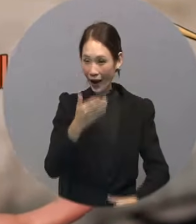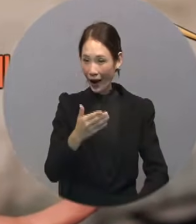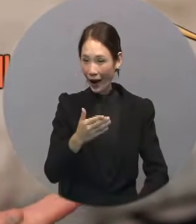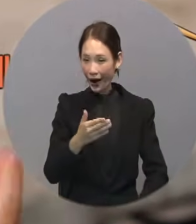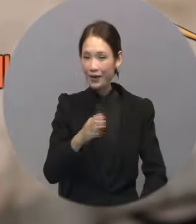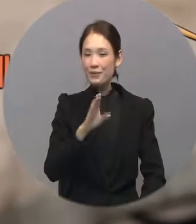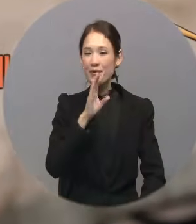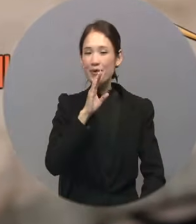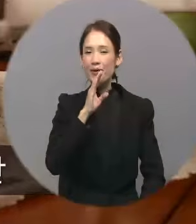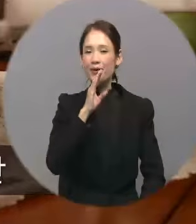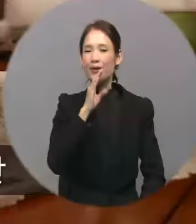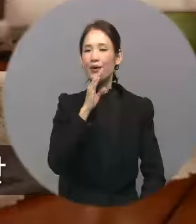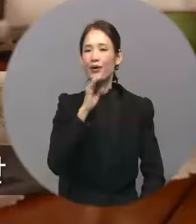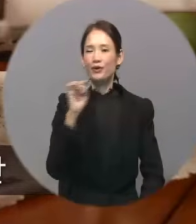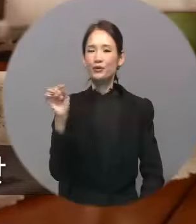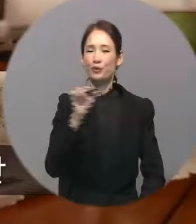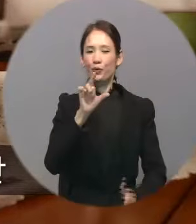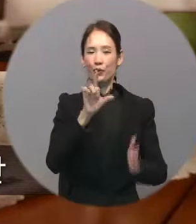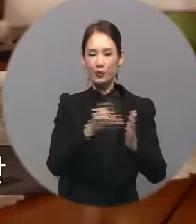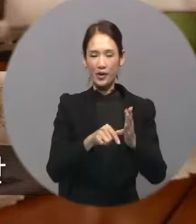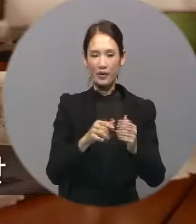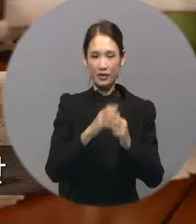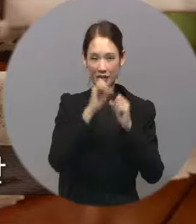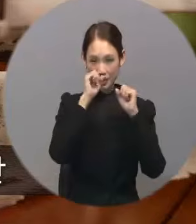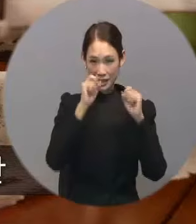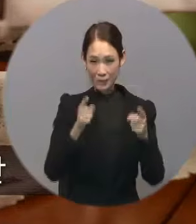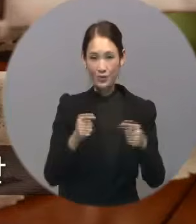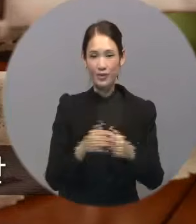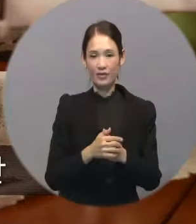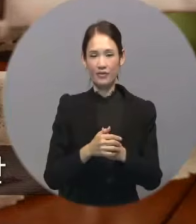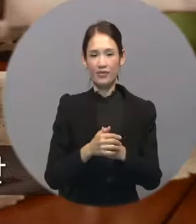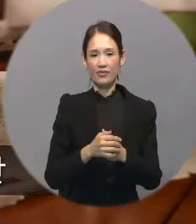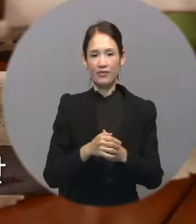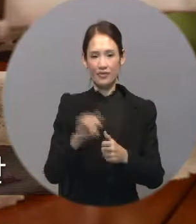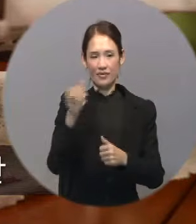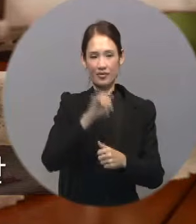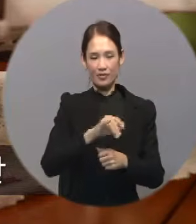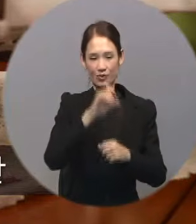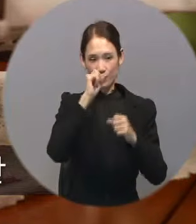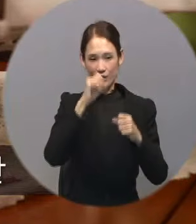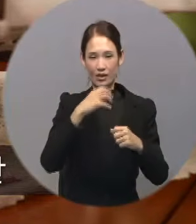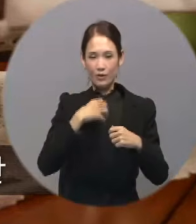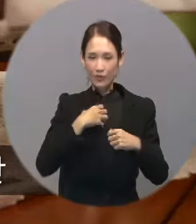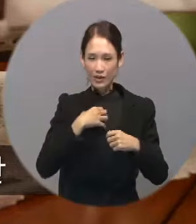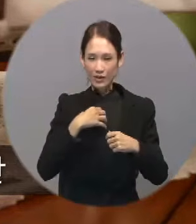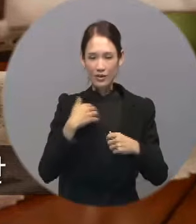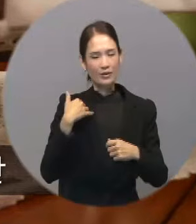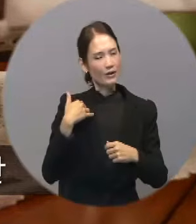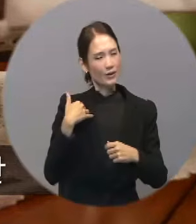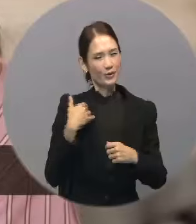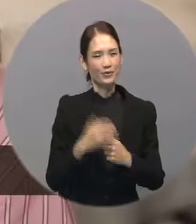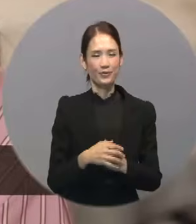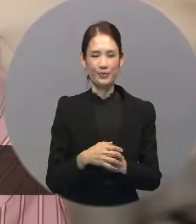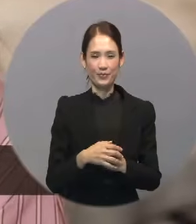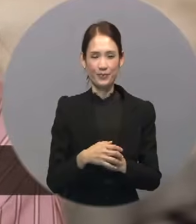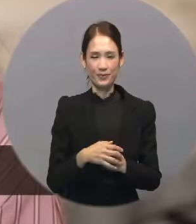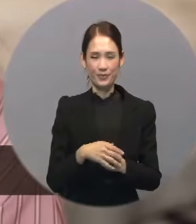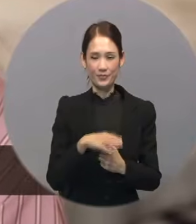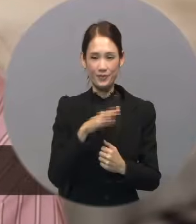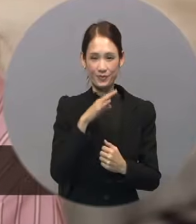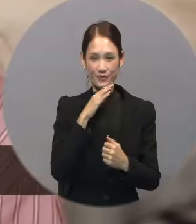있겠네요. 촉매제가 딱 되겠죠. 이게 이 AI가 한반도에 과연 기회일지 위기일지 이건 알 수는 없지만